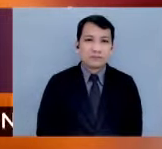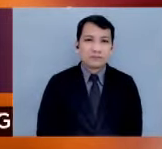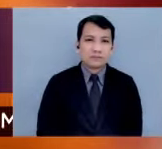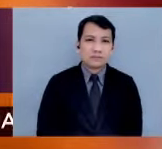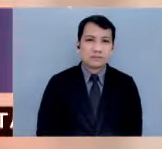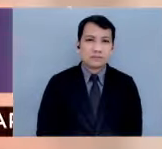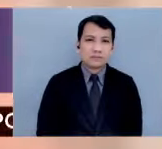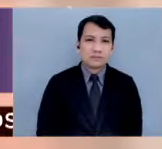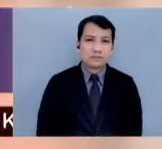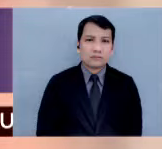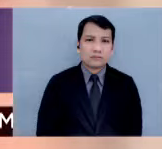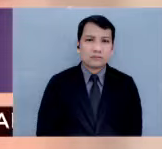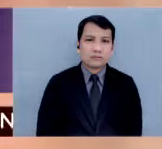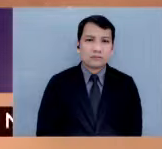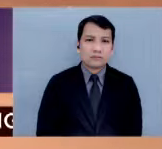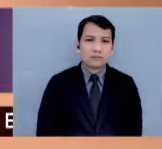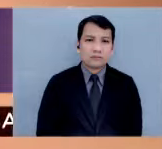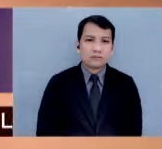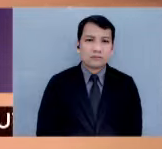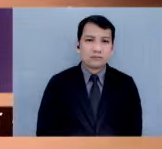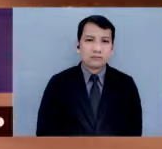Okay, I'm just gonna eat the yolk first.